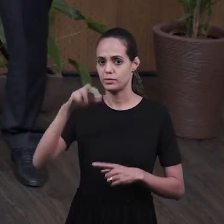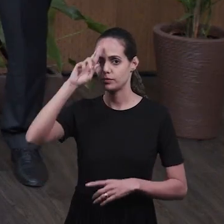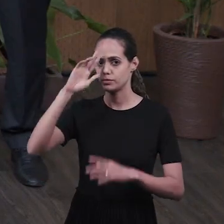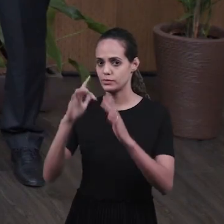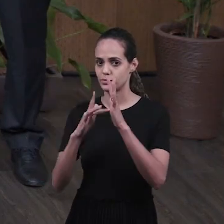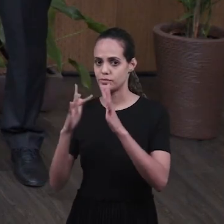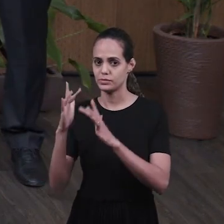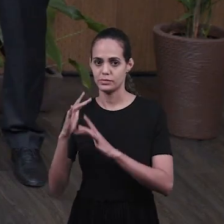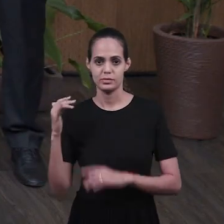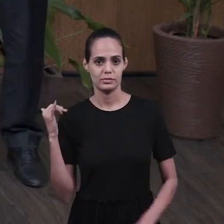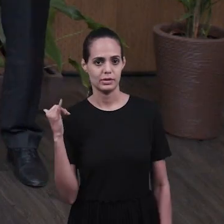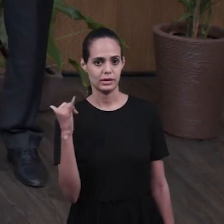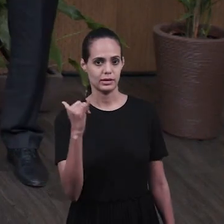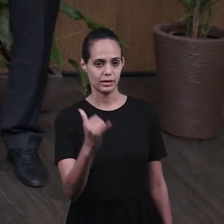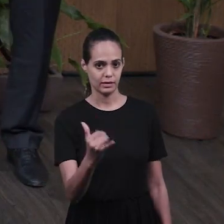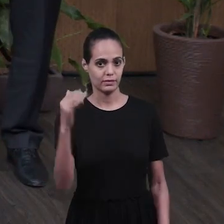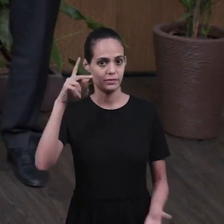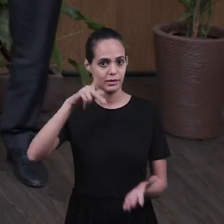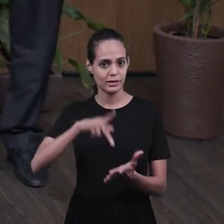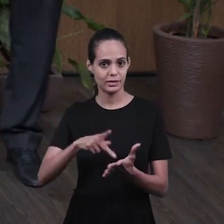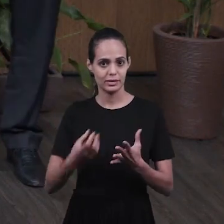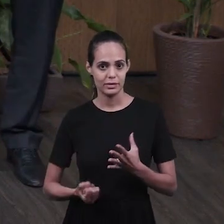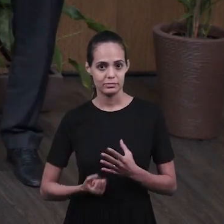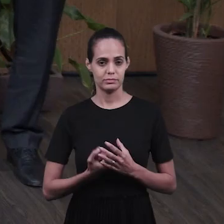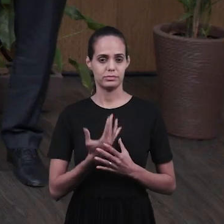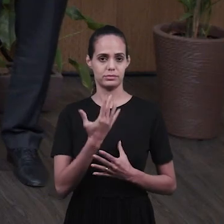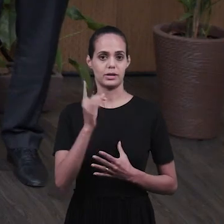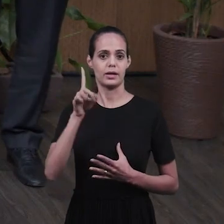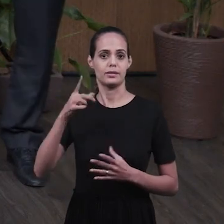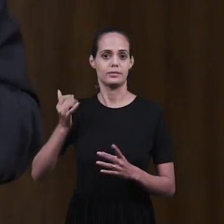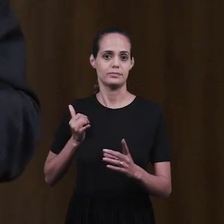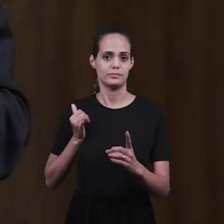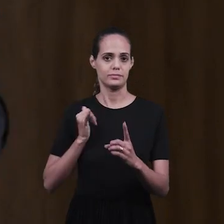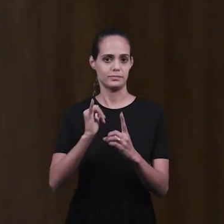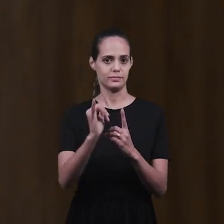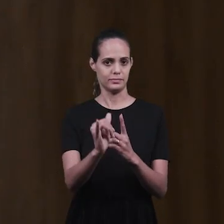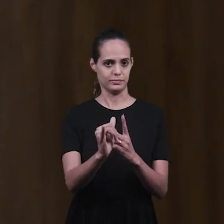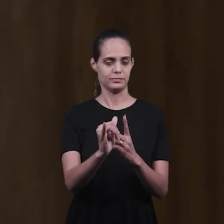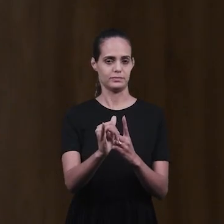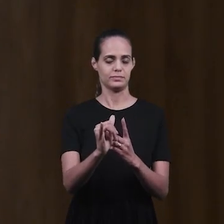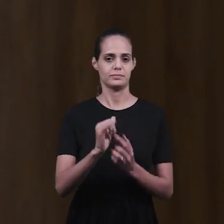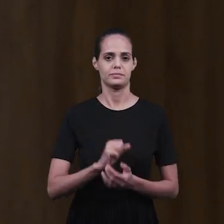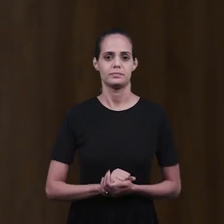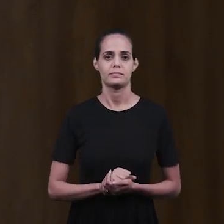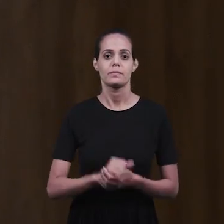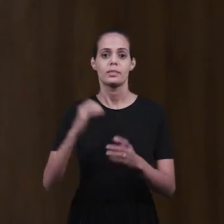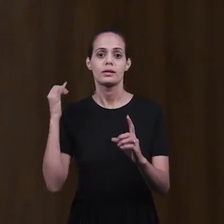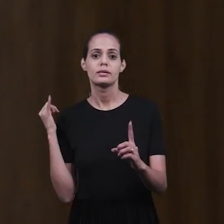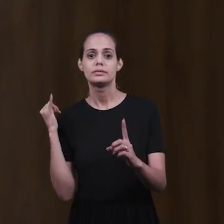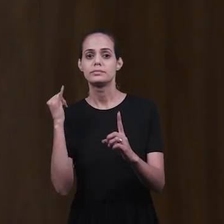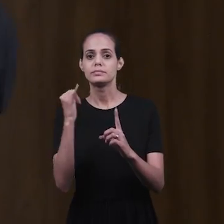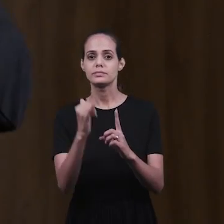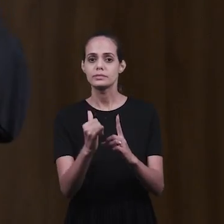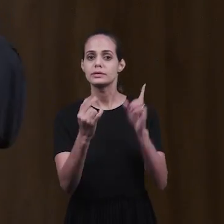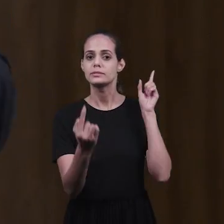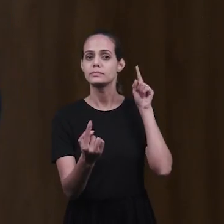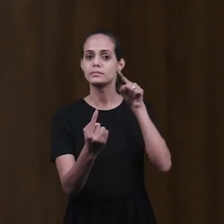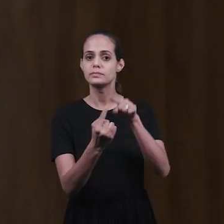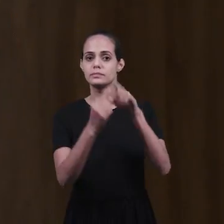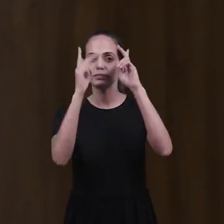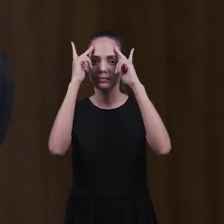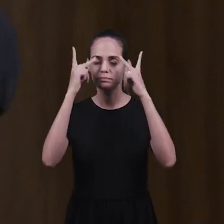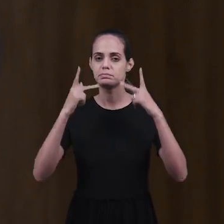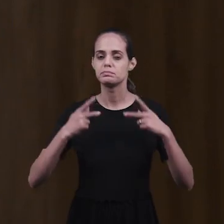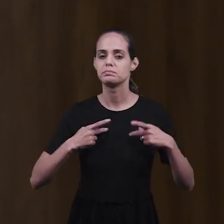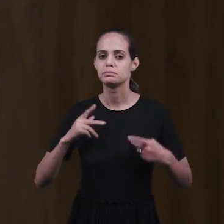de ce que le Seigneur Jésus disait, la base était prophétique et s'adressait à apporter à